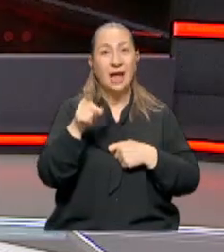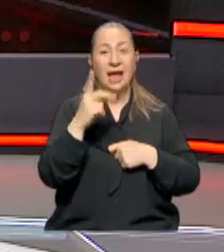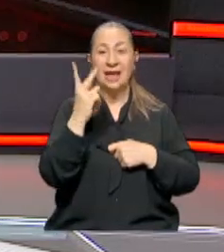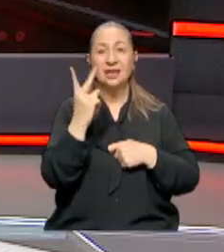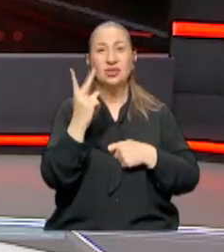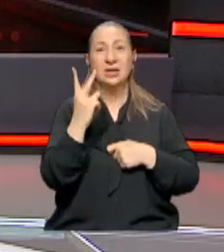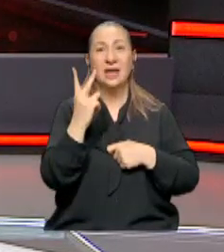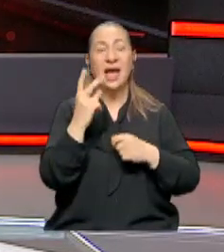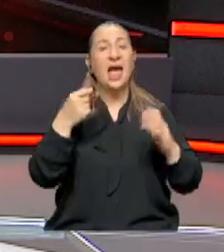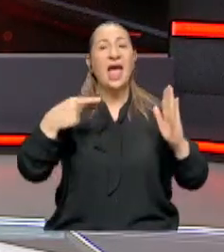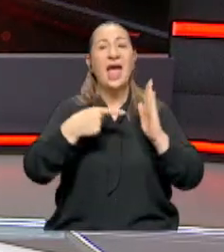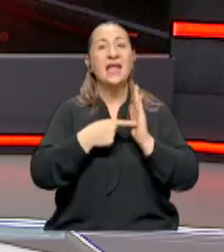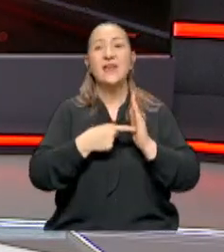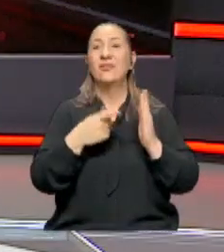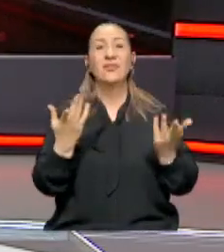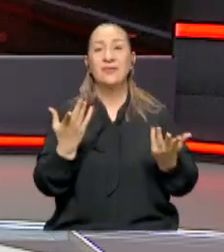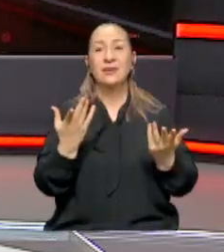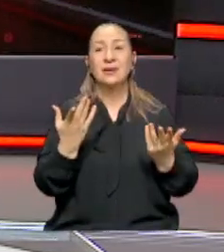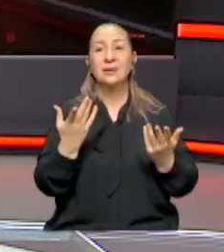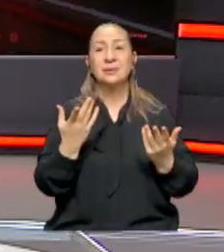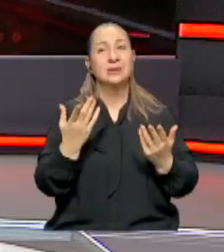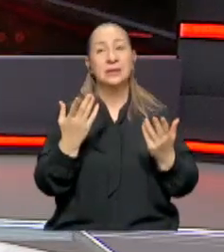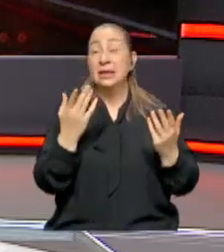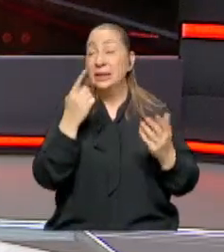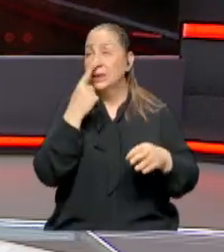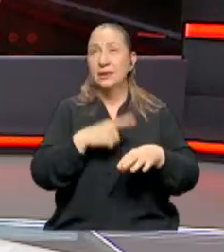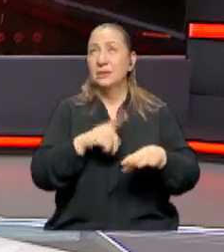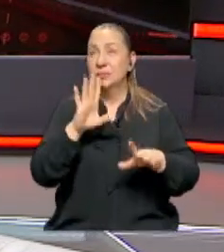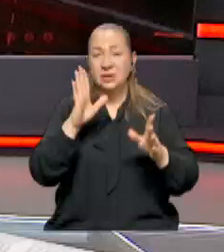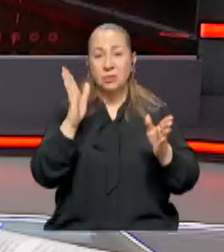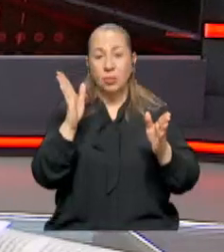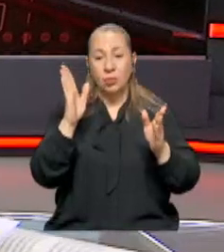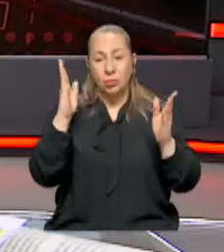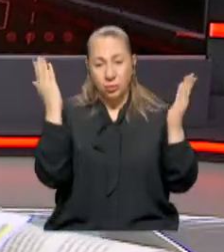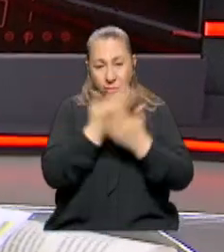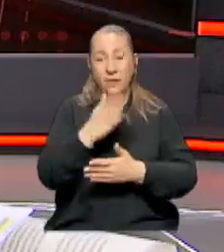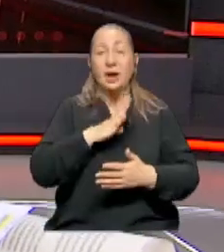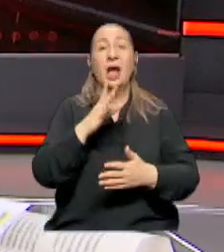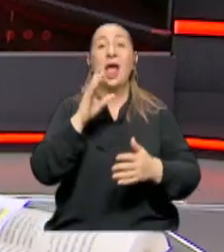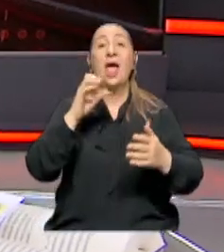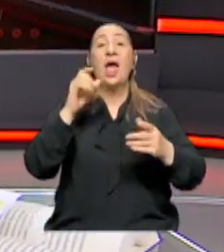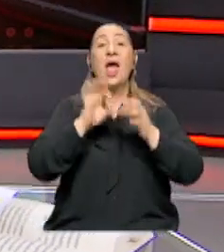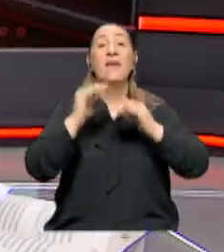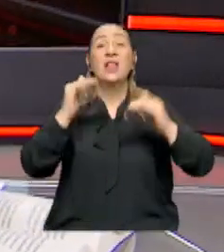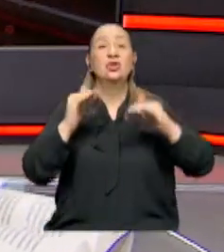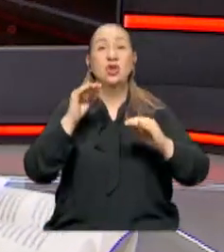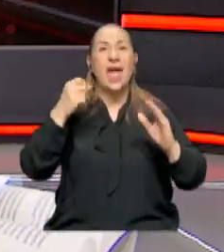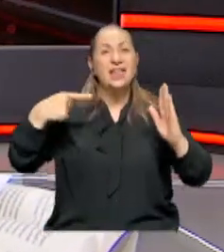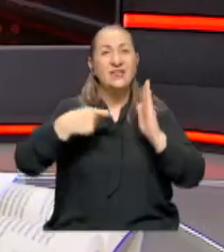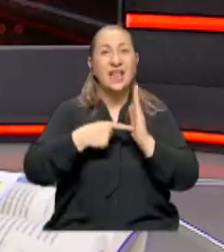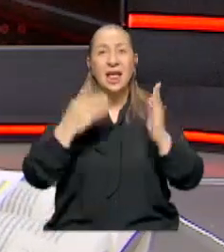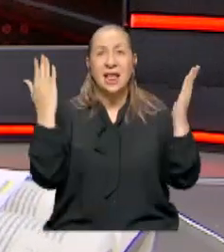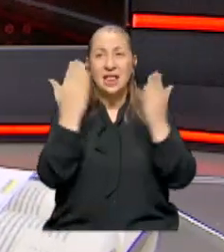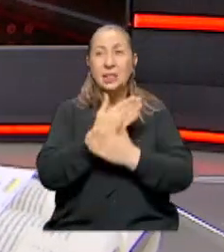ikinci Hedef tespitinde de inanılmaz bir şaşma var enflasyon hedefinde yanılma payı